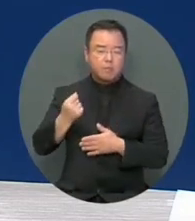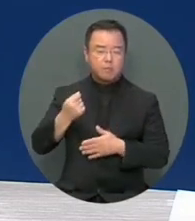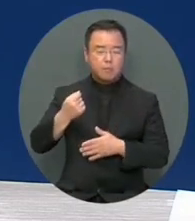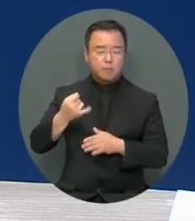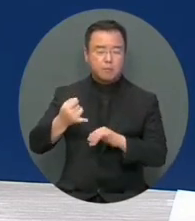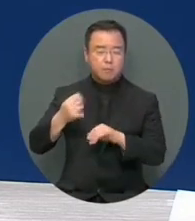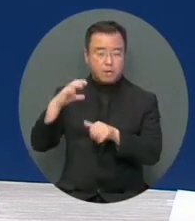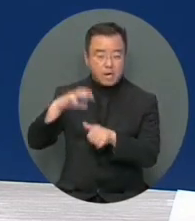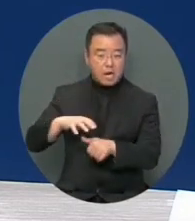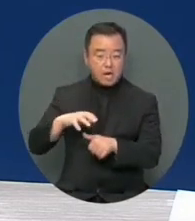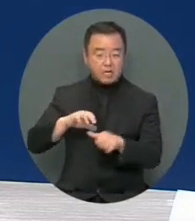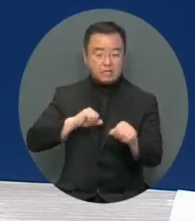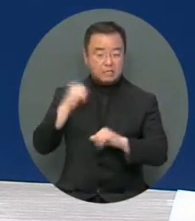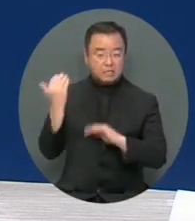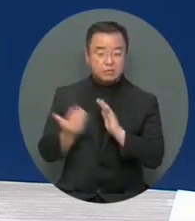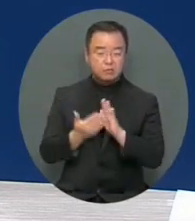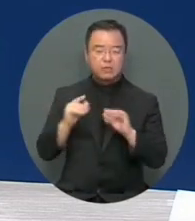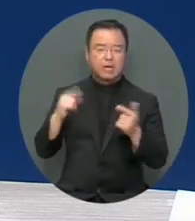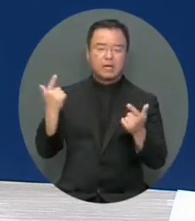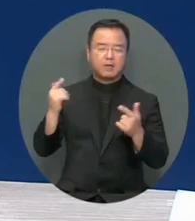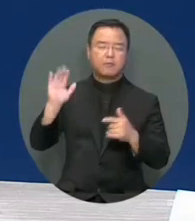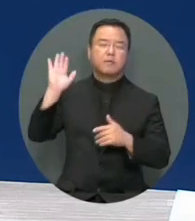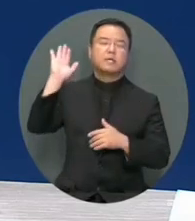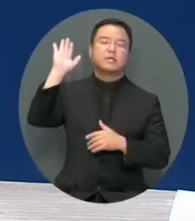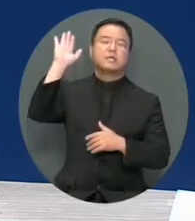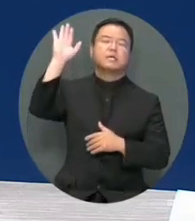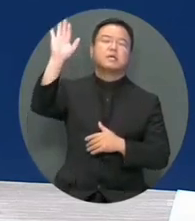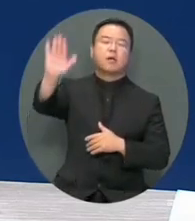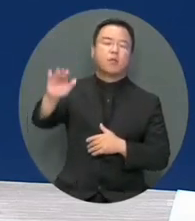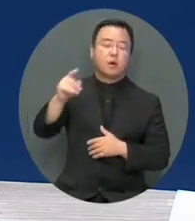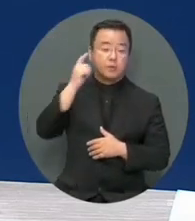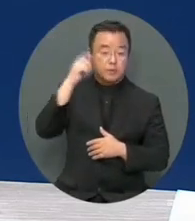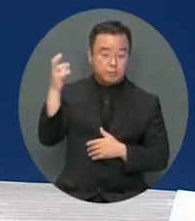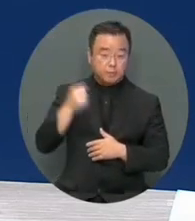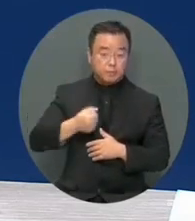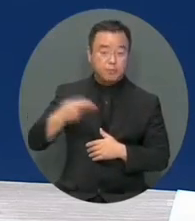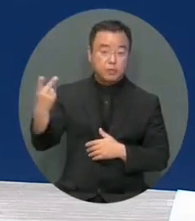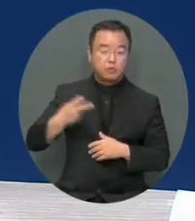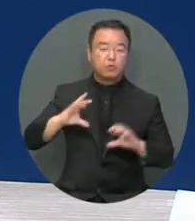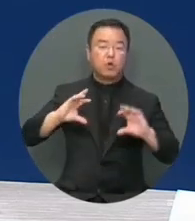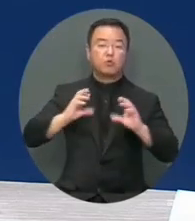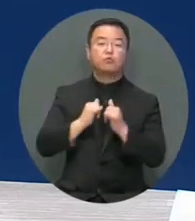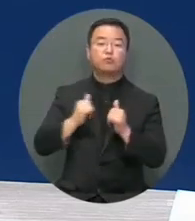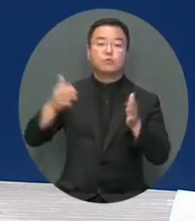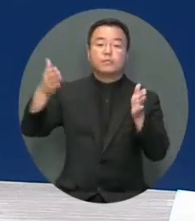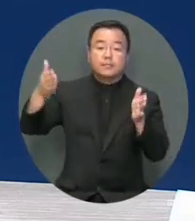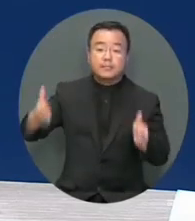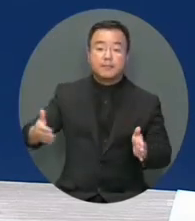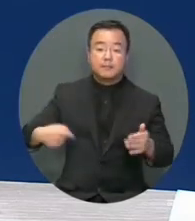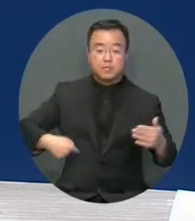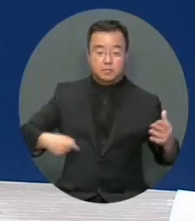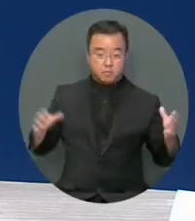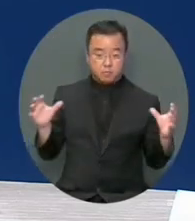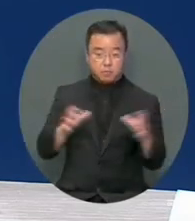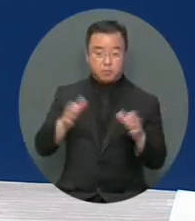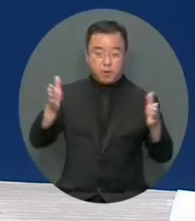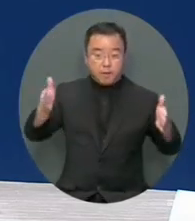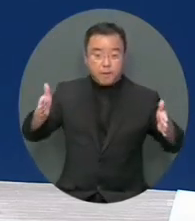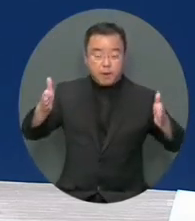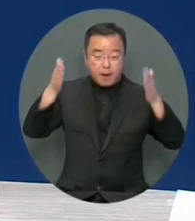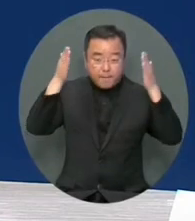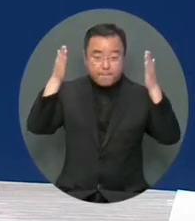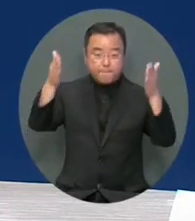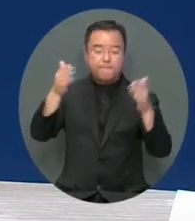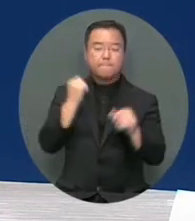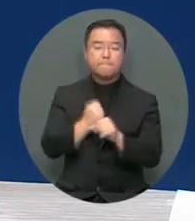아니라 긴 장례를 내다보고 양국 국민들 간의 협력의 범위와 방향을 설정할 수